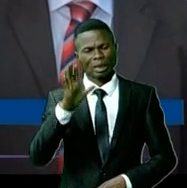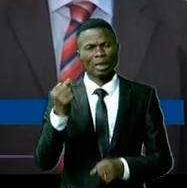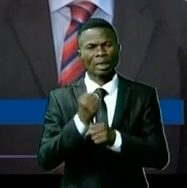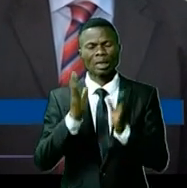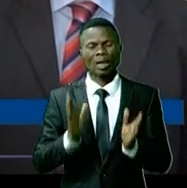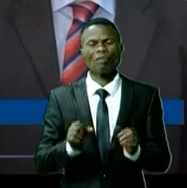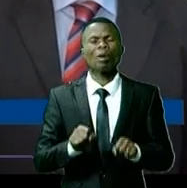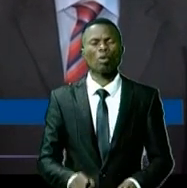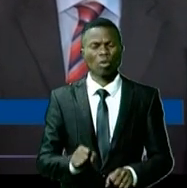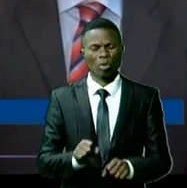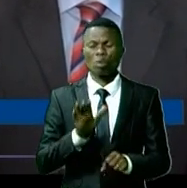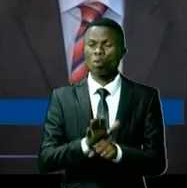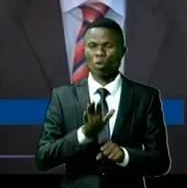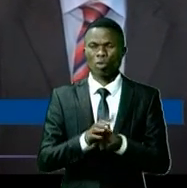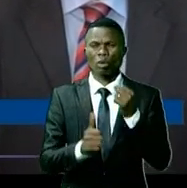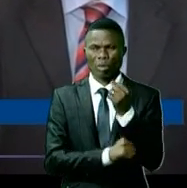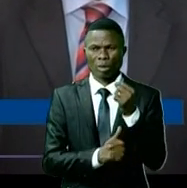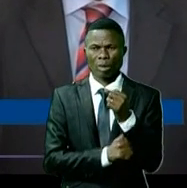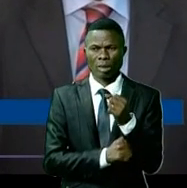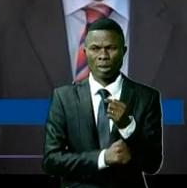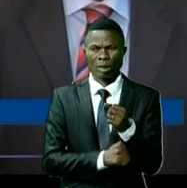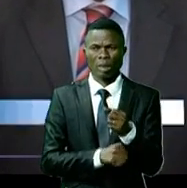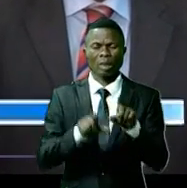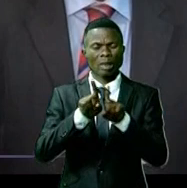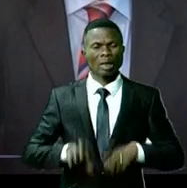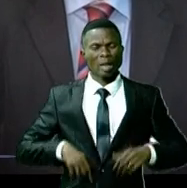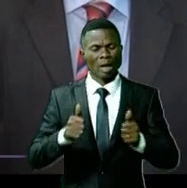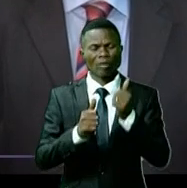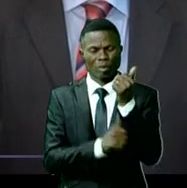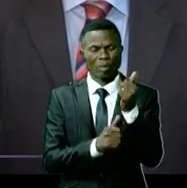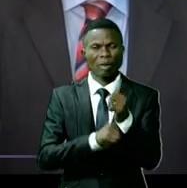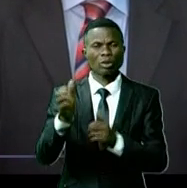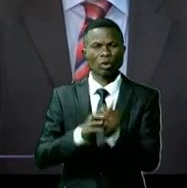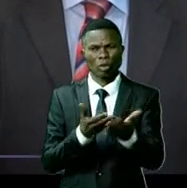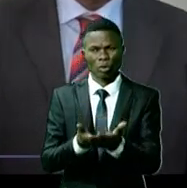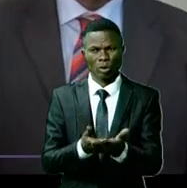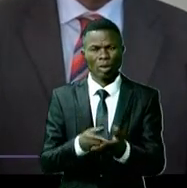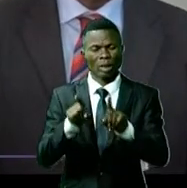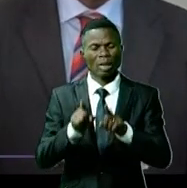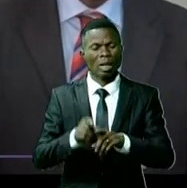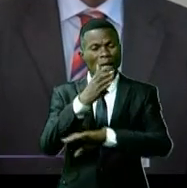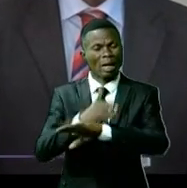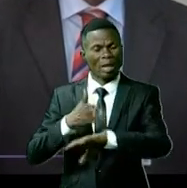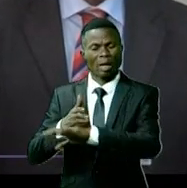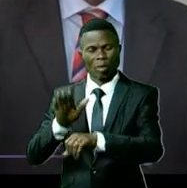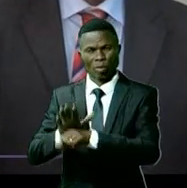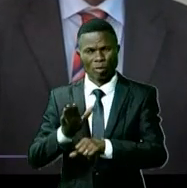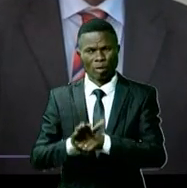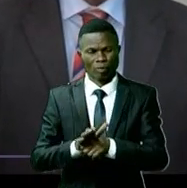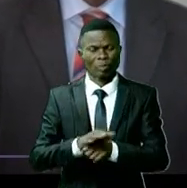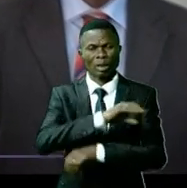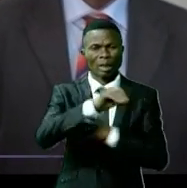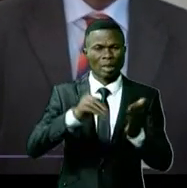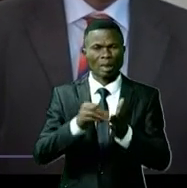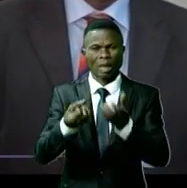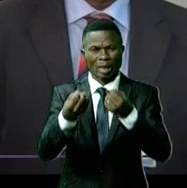c'est quand même beaucoup quand il s'agit de la vie, des vies humaines. Et les bétails, n'en parlons pas. Le centre perd ses cadres,